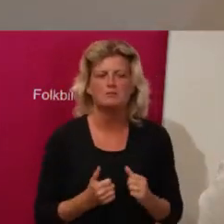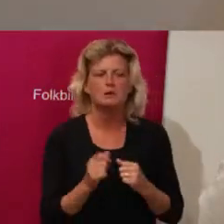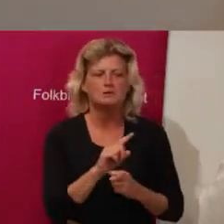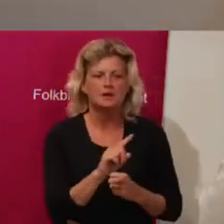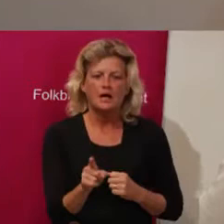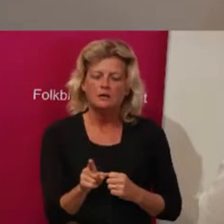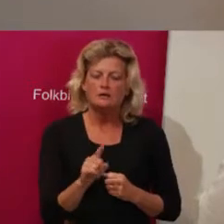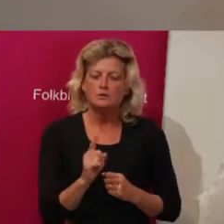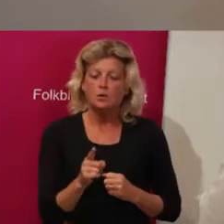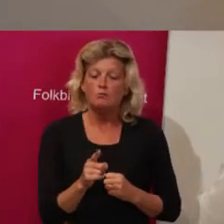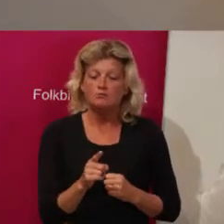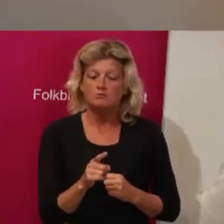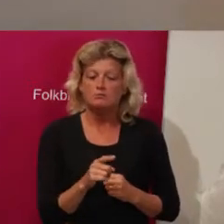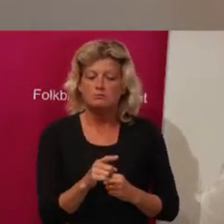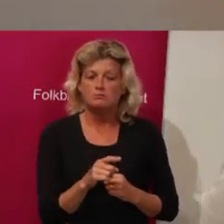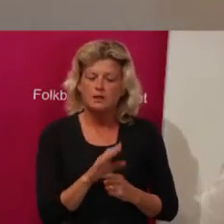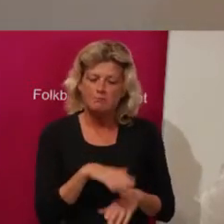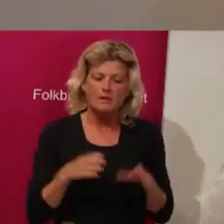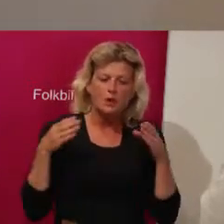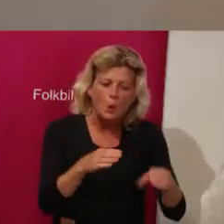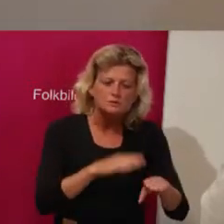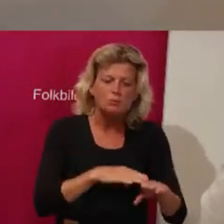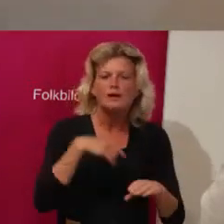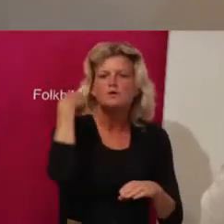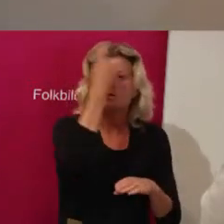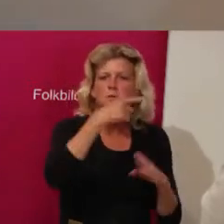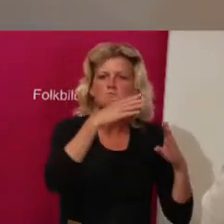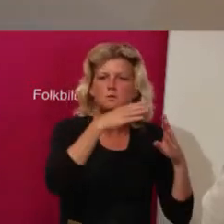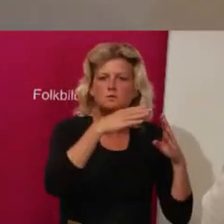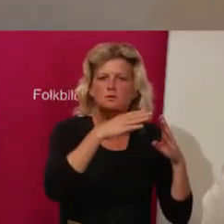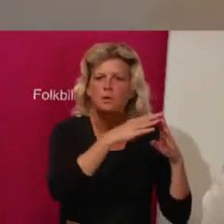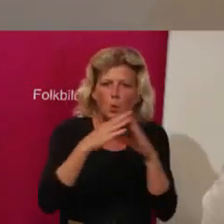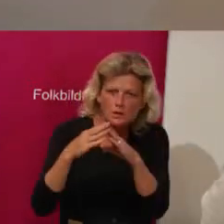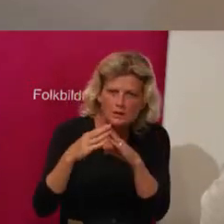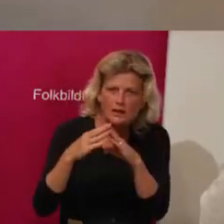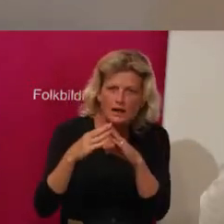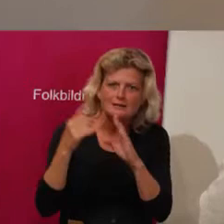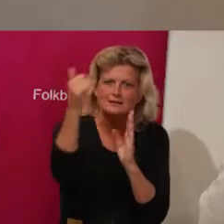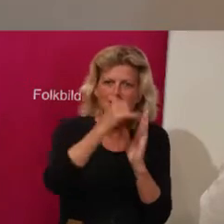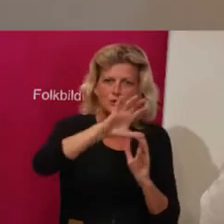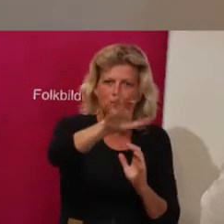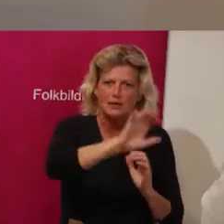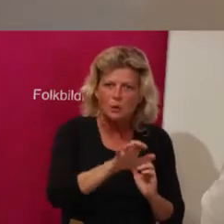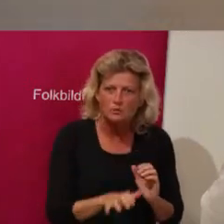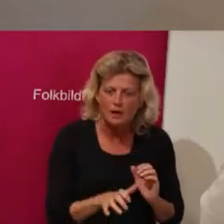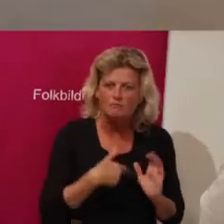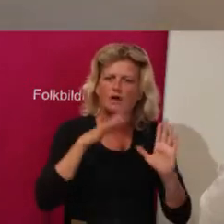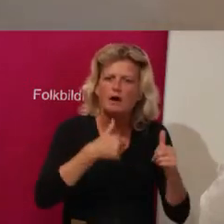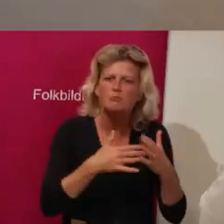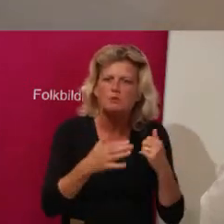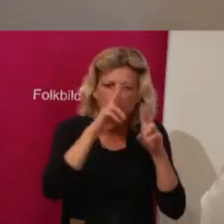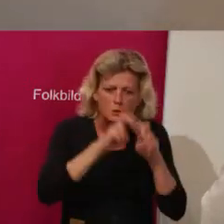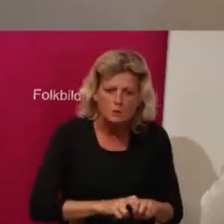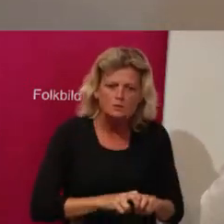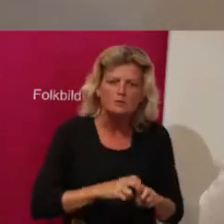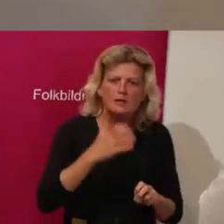Och de koncentreras också till huvudorterna i många regioner. Vi har gjort en fallstudie i Jämtlands län och i